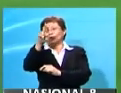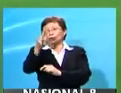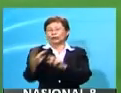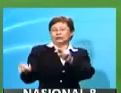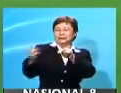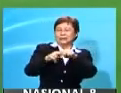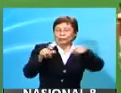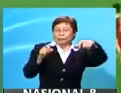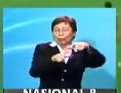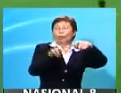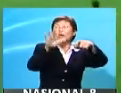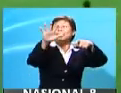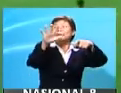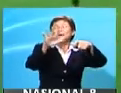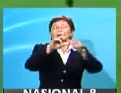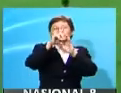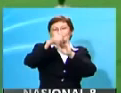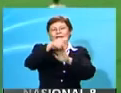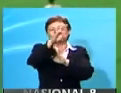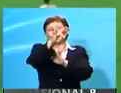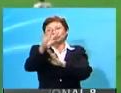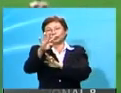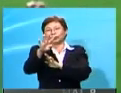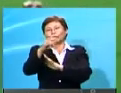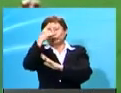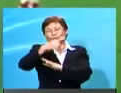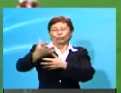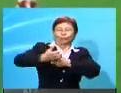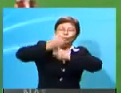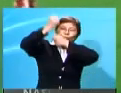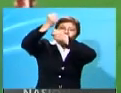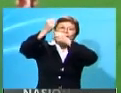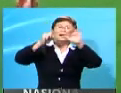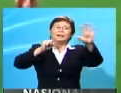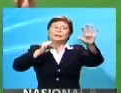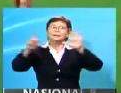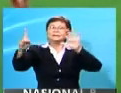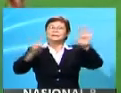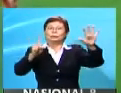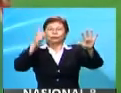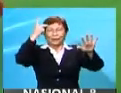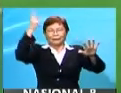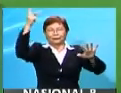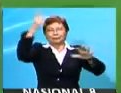menambah gol kelima pada minit ke-74 untuk kemenangan 5-1